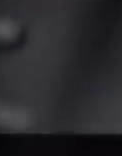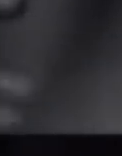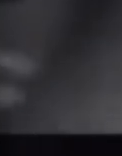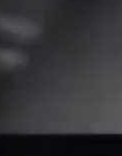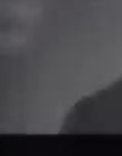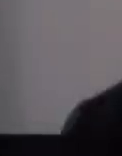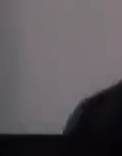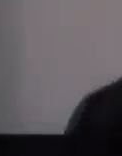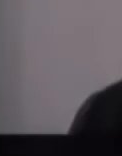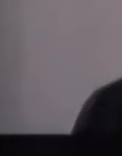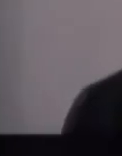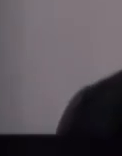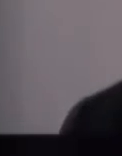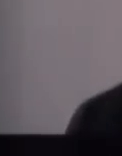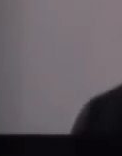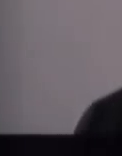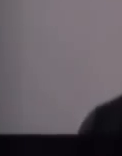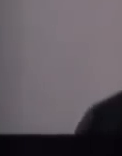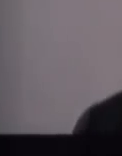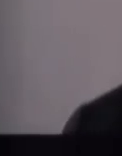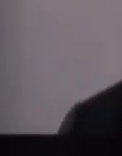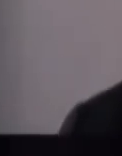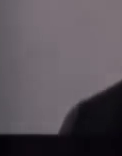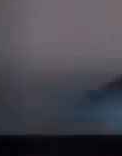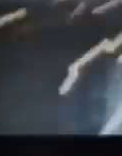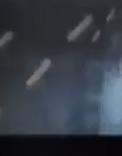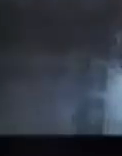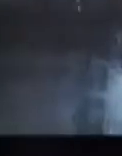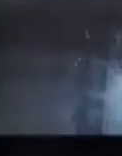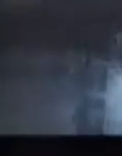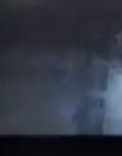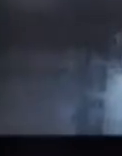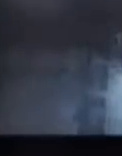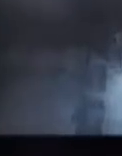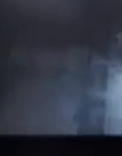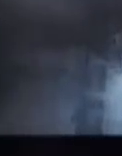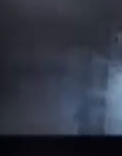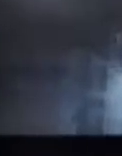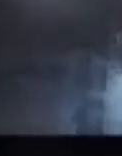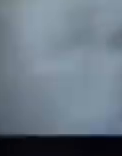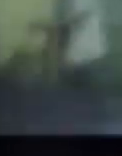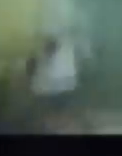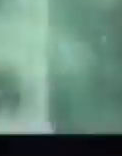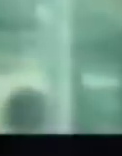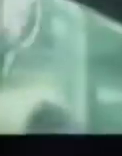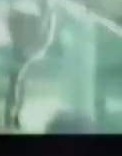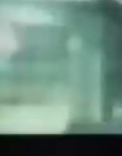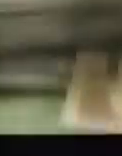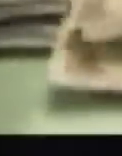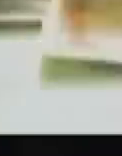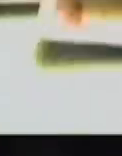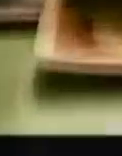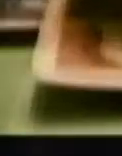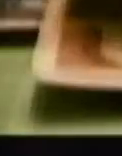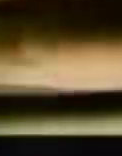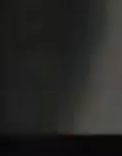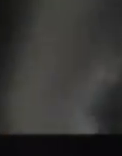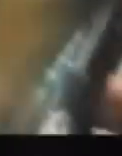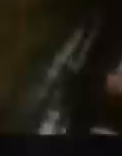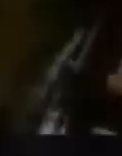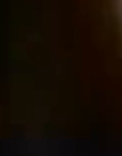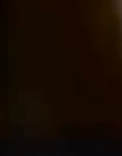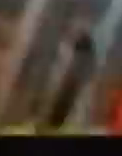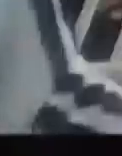Kapag pumunta daw po ako, hindi daw po niya ako pananagutan. Maglibang ka na sa irregularidad. Bibilangin nilang pera